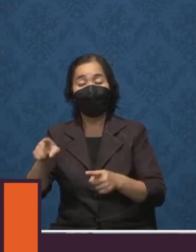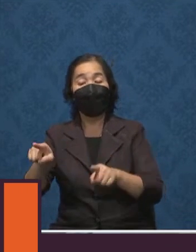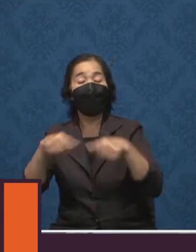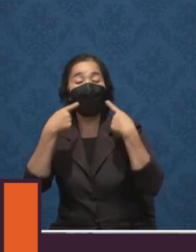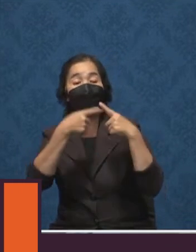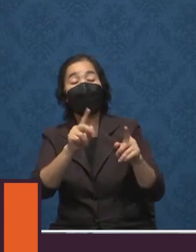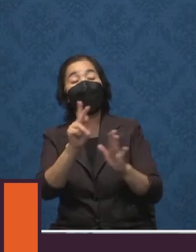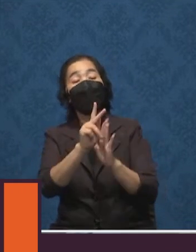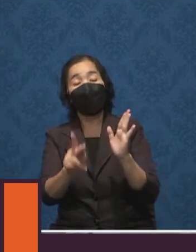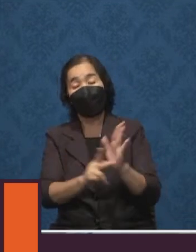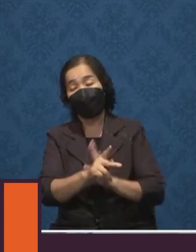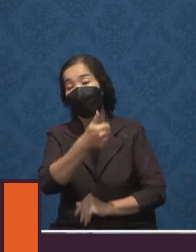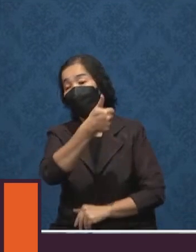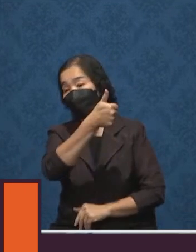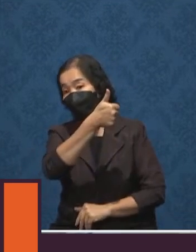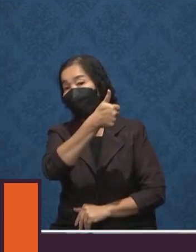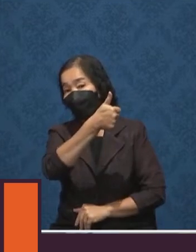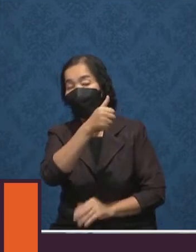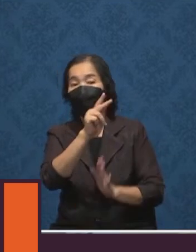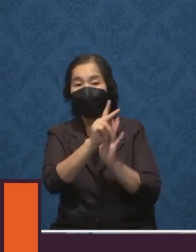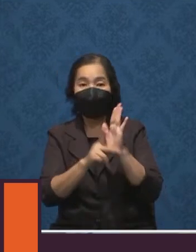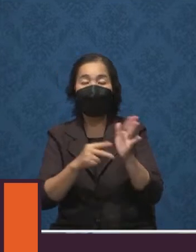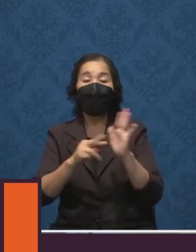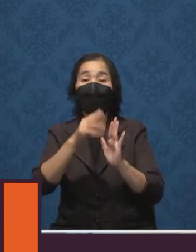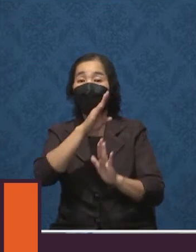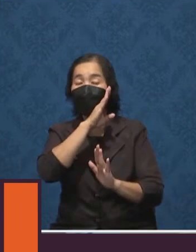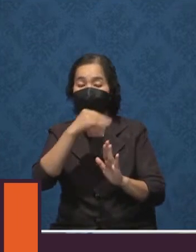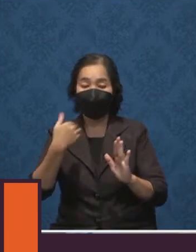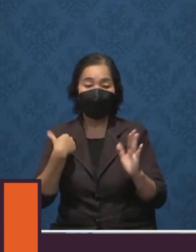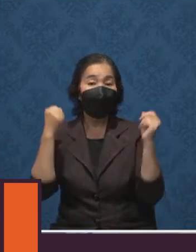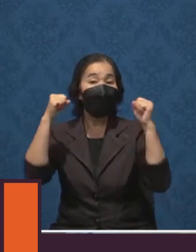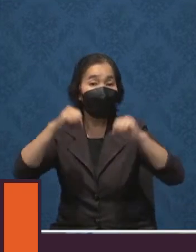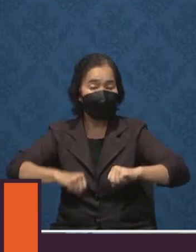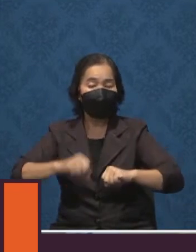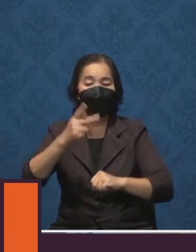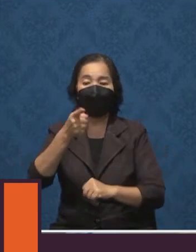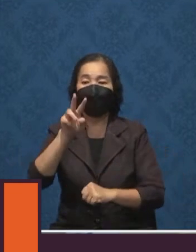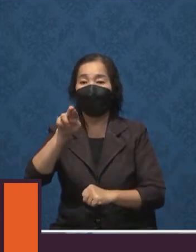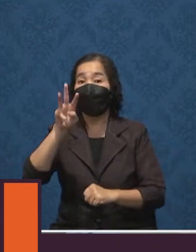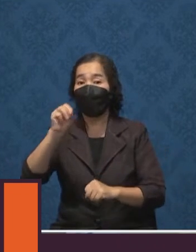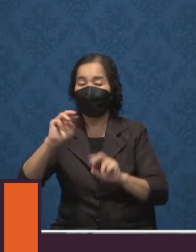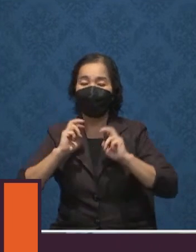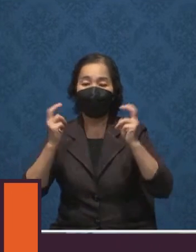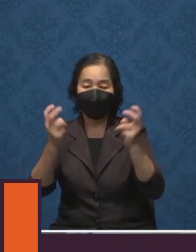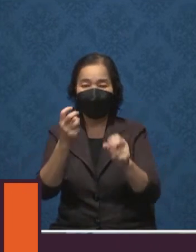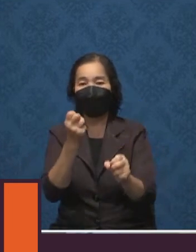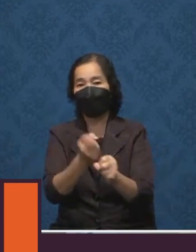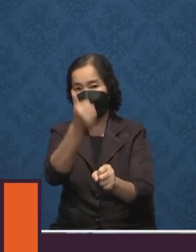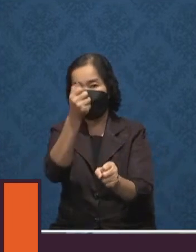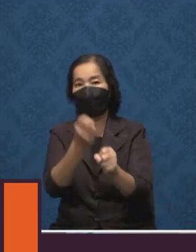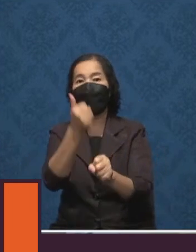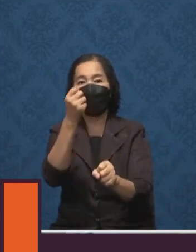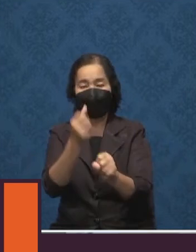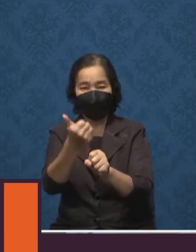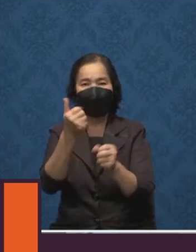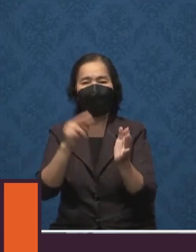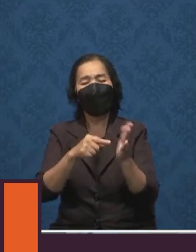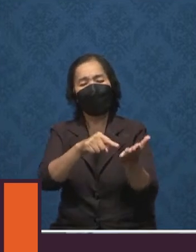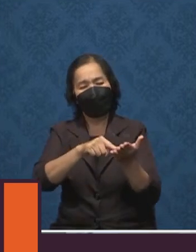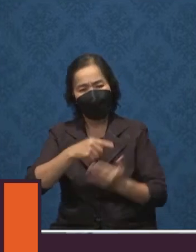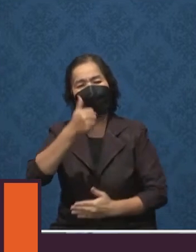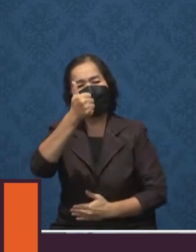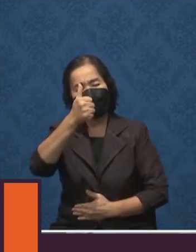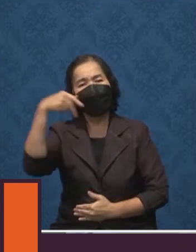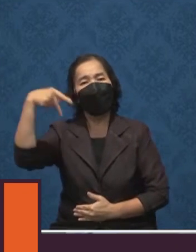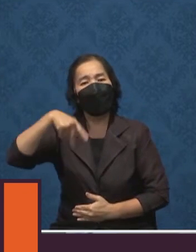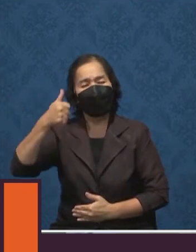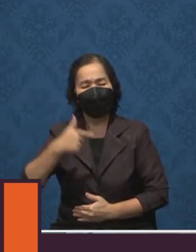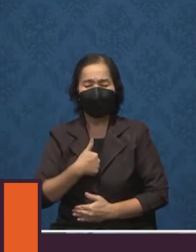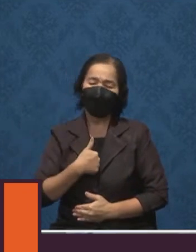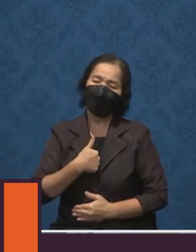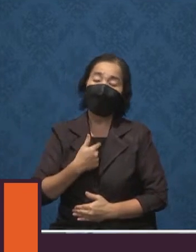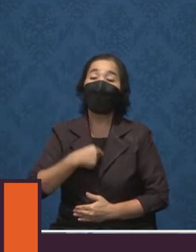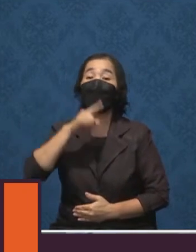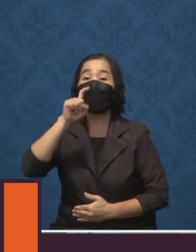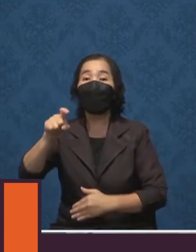เจ